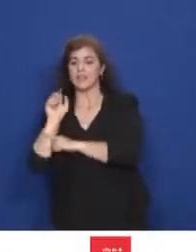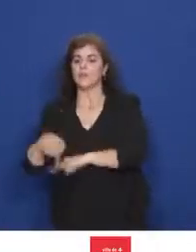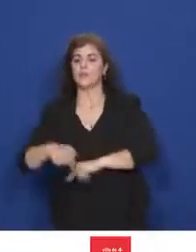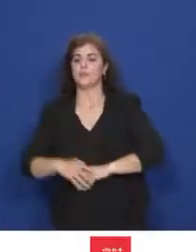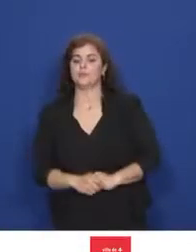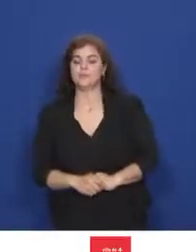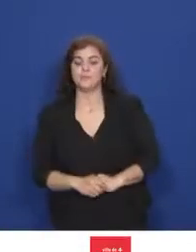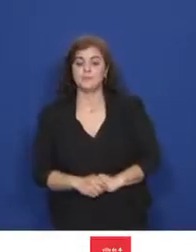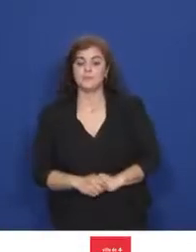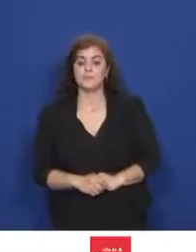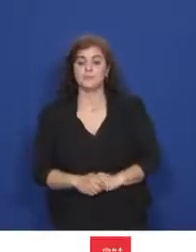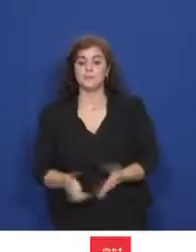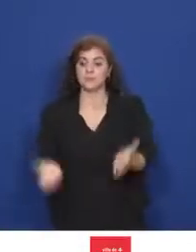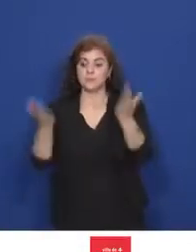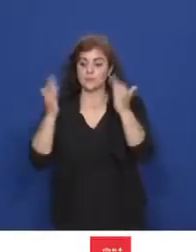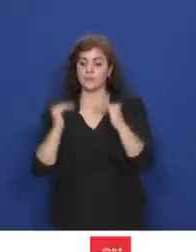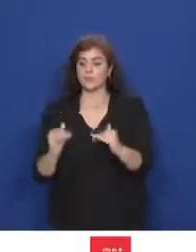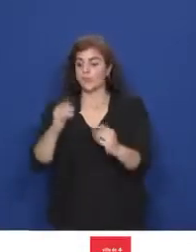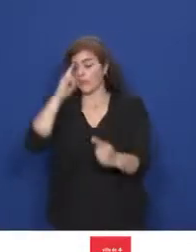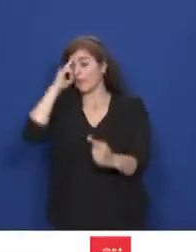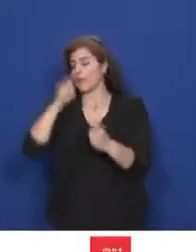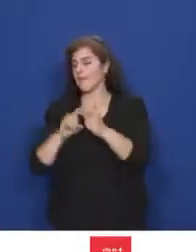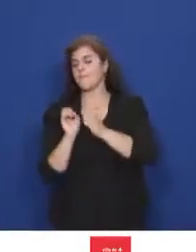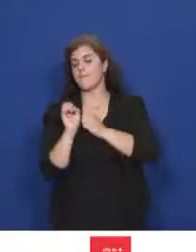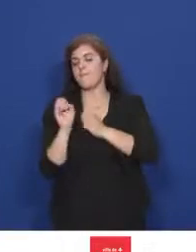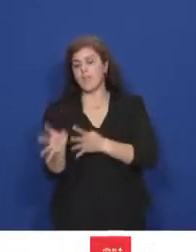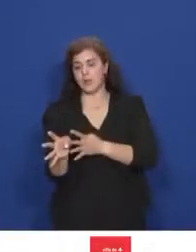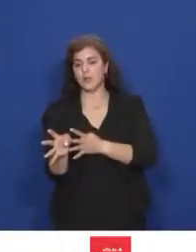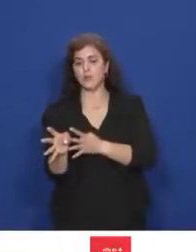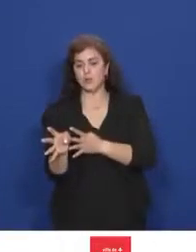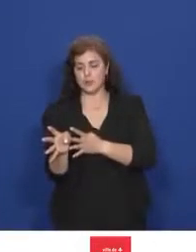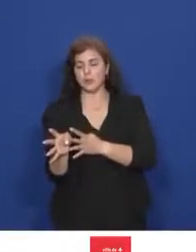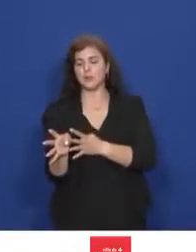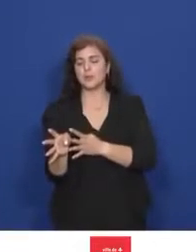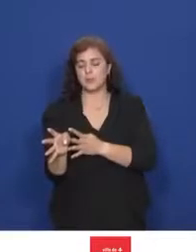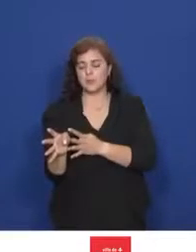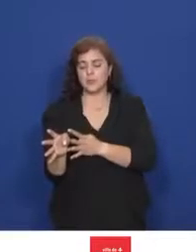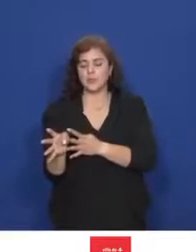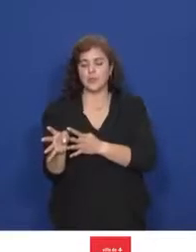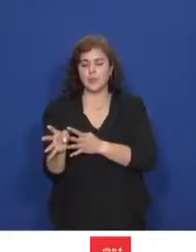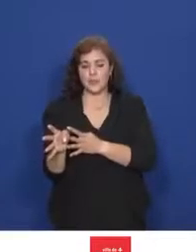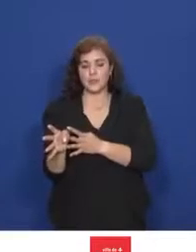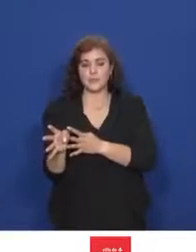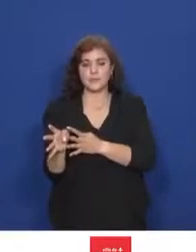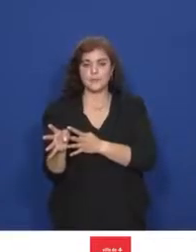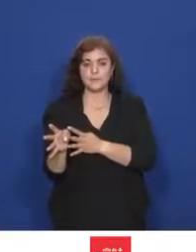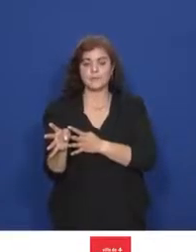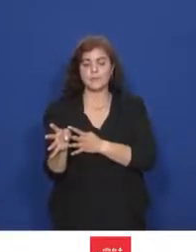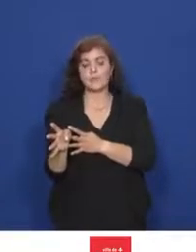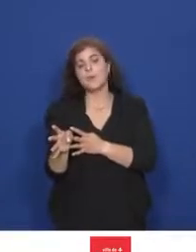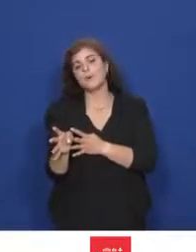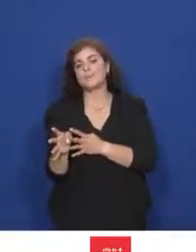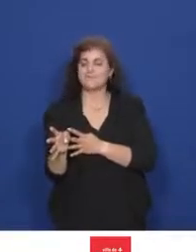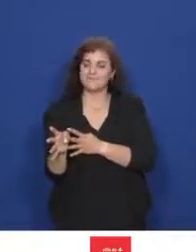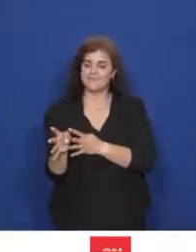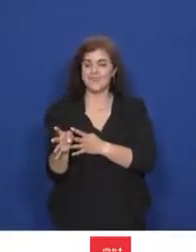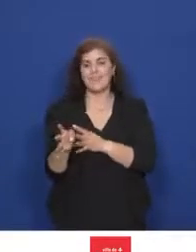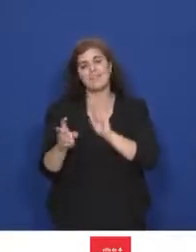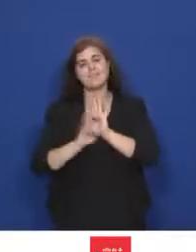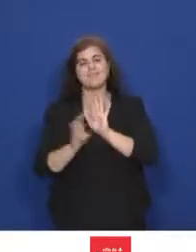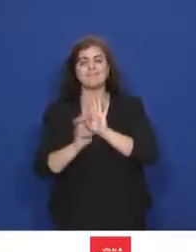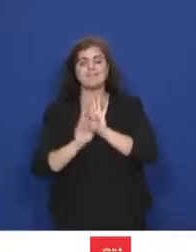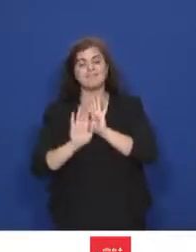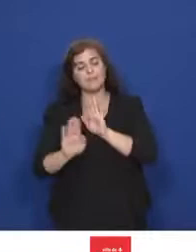question des vélos, de ce qui est fait sur les mobilités douces, sur